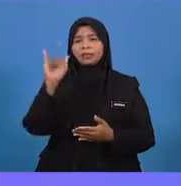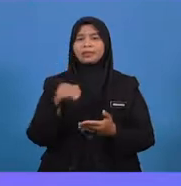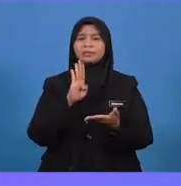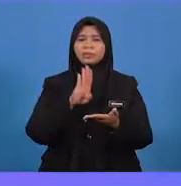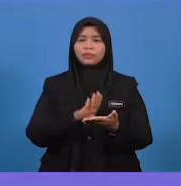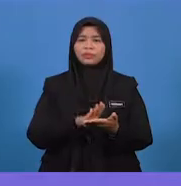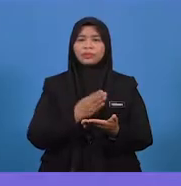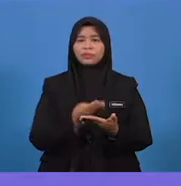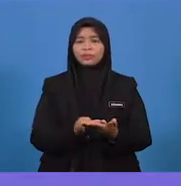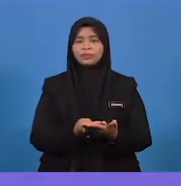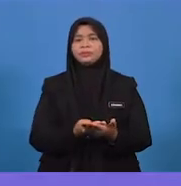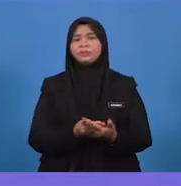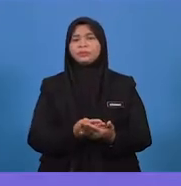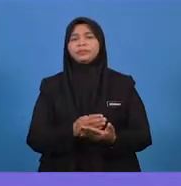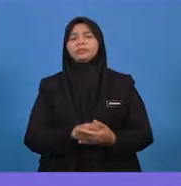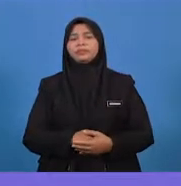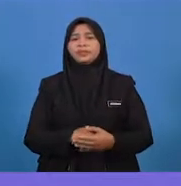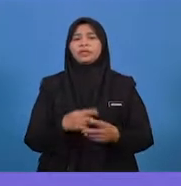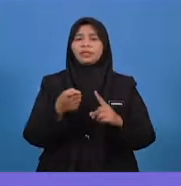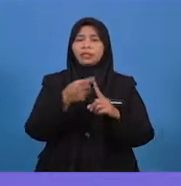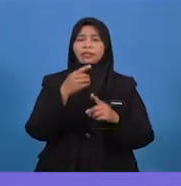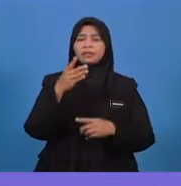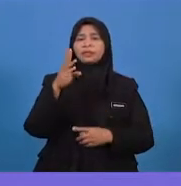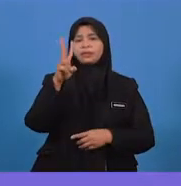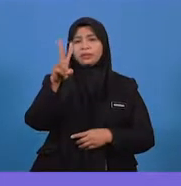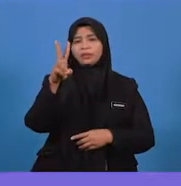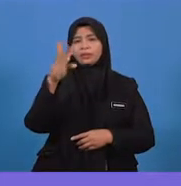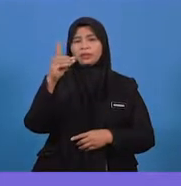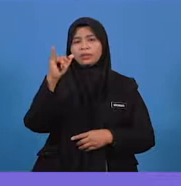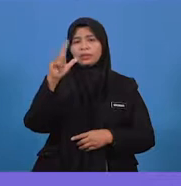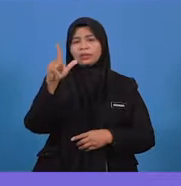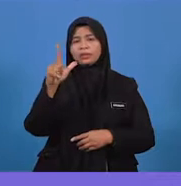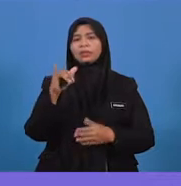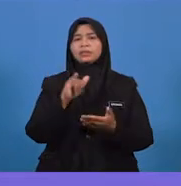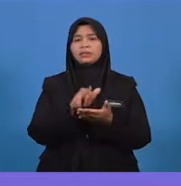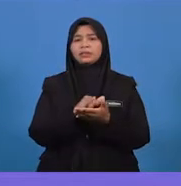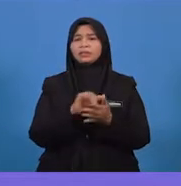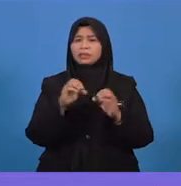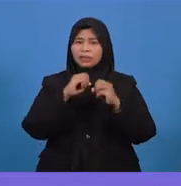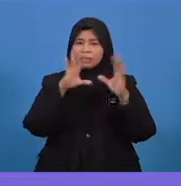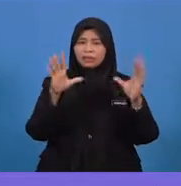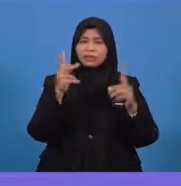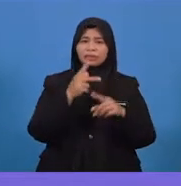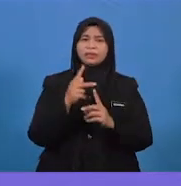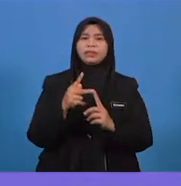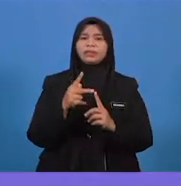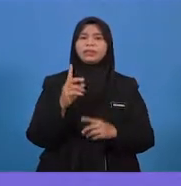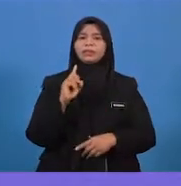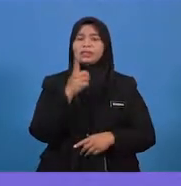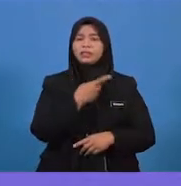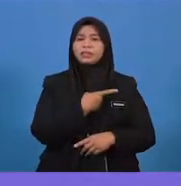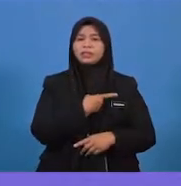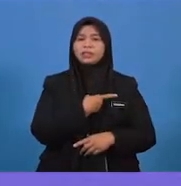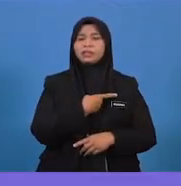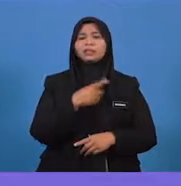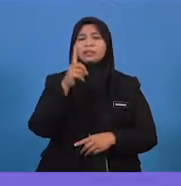buruk. Daripada dua dalil nakli tadi, jelaslah kepada kita bahawa antara salah